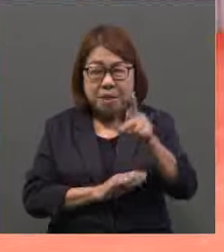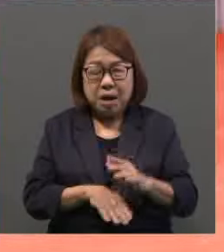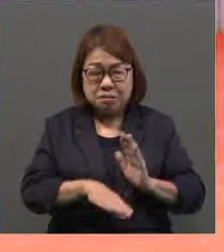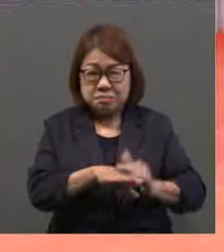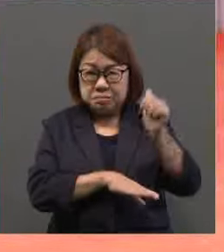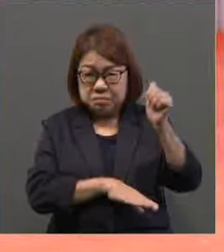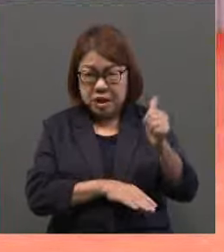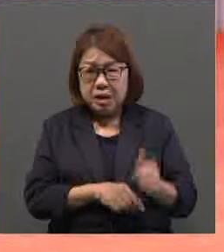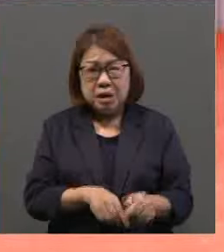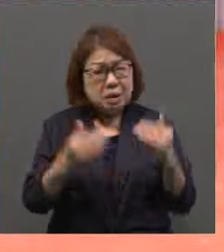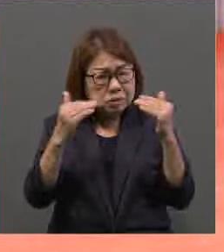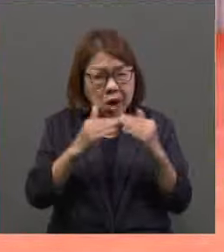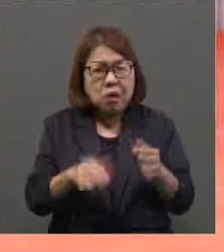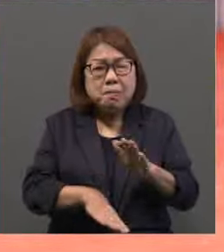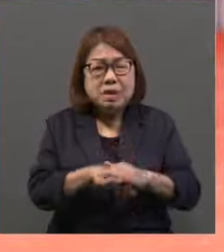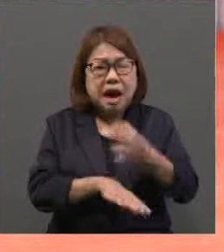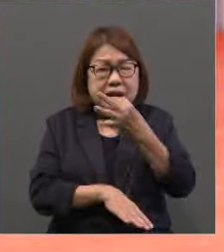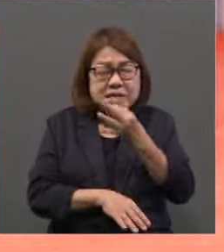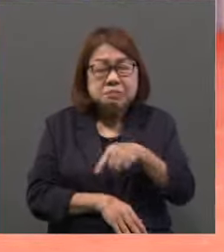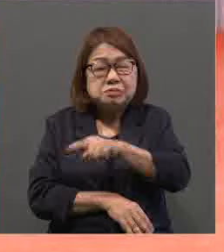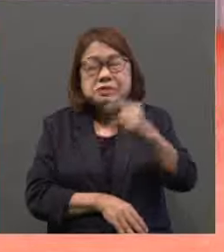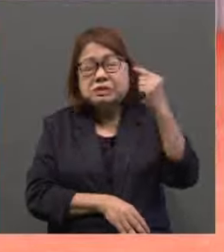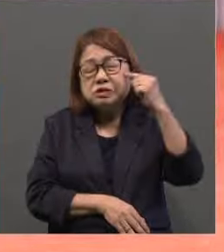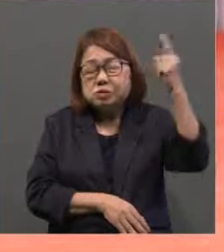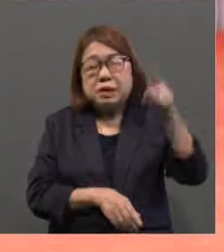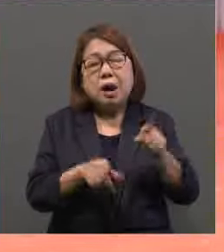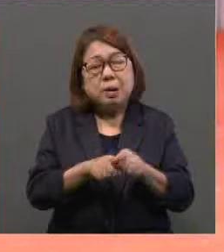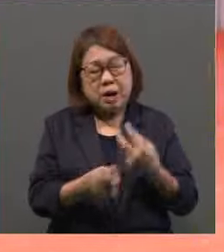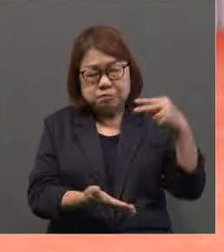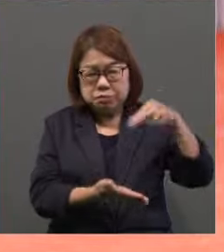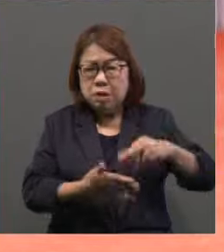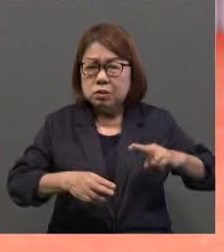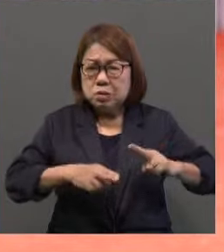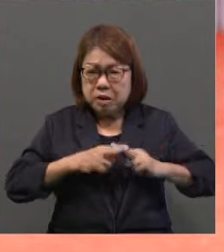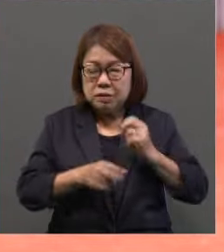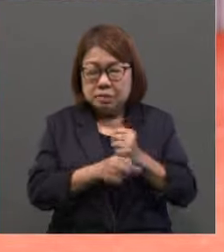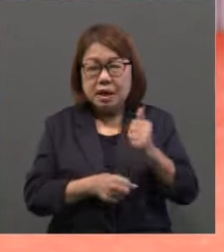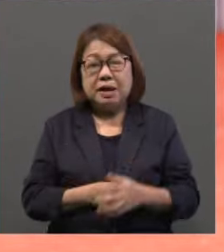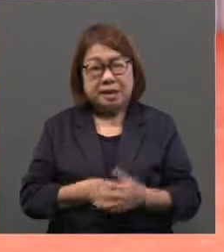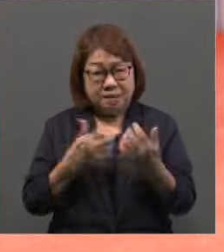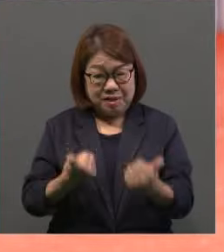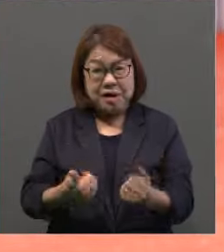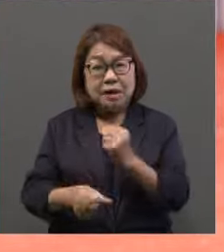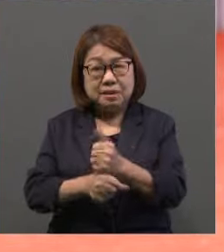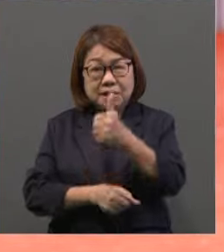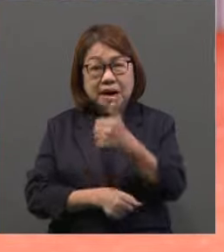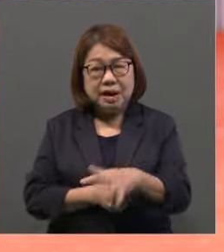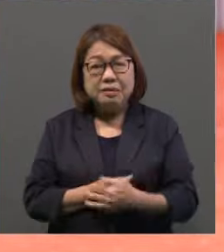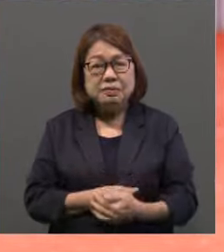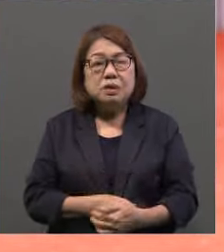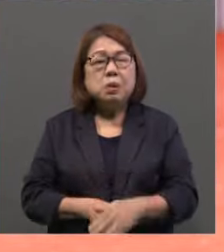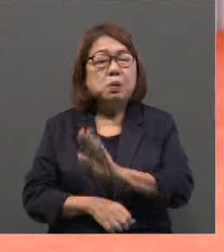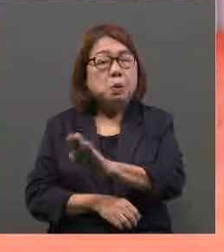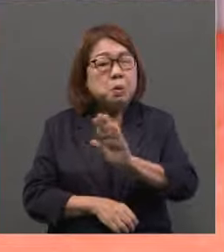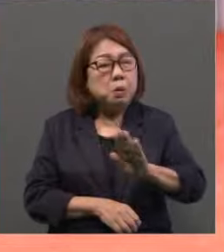แล้วก็แต่ละคนก็มีความฝันในอนาคตที่อยากจะเป็นมืออาชีพด้วยดังนั้นต้องบอกแบบนี้นะครับว่าสิ่งที่น้องๆทำได้ในปัจจุบันเป็นความสามารถของ